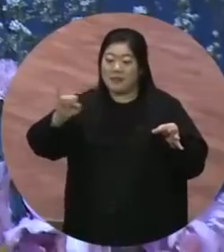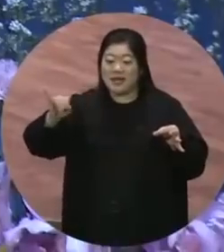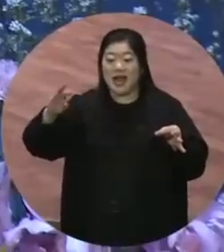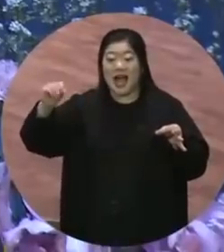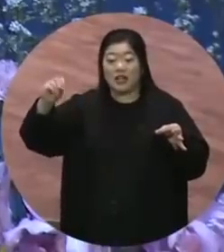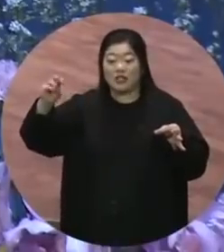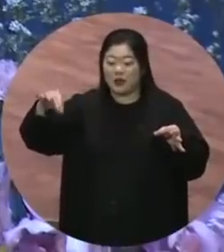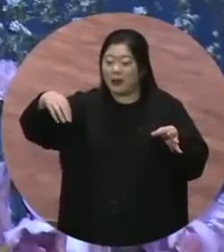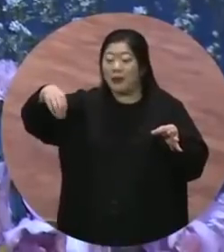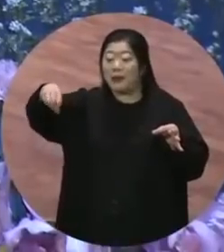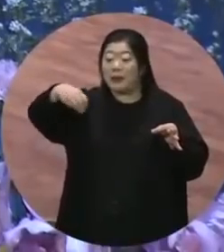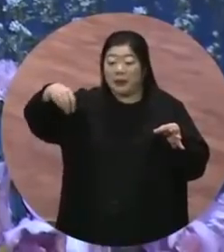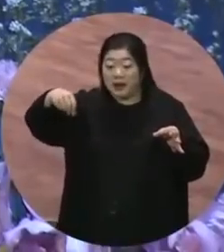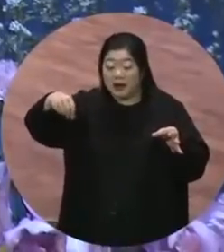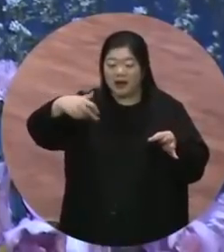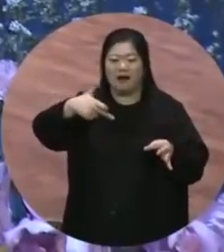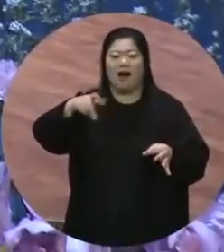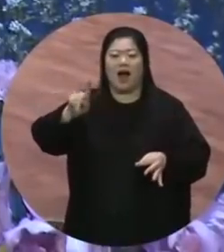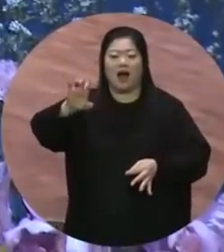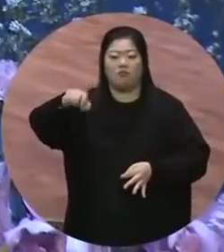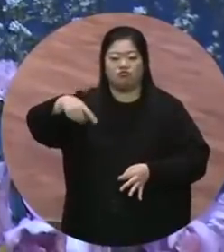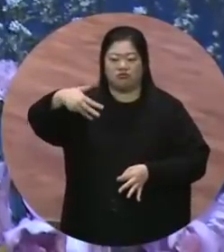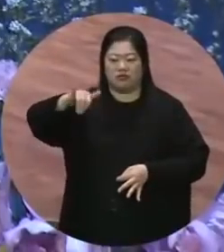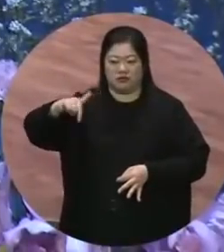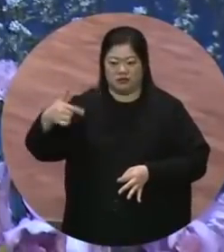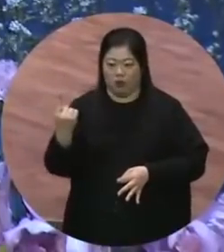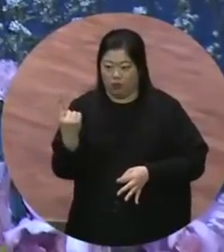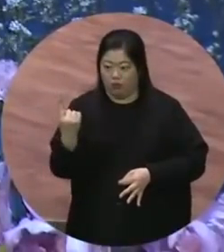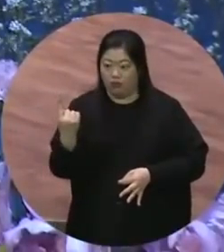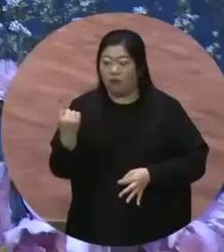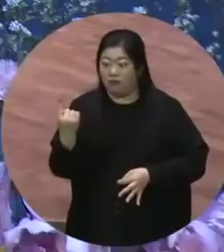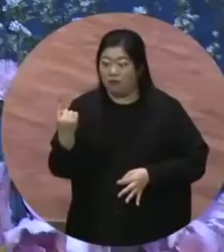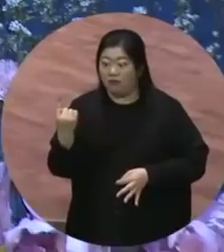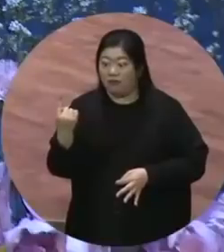가루 그거 뿌리면 카푸치노가 되는 거예요.